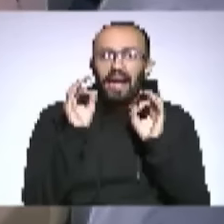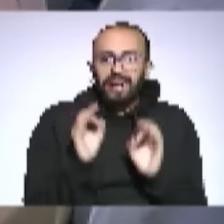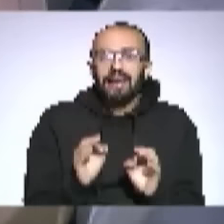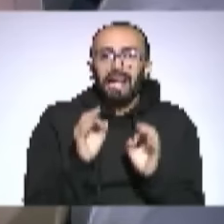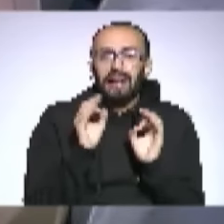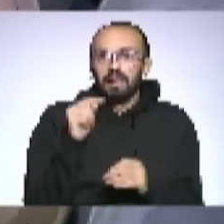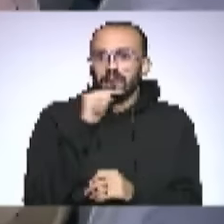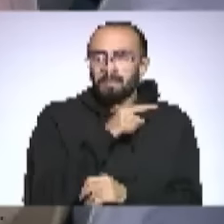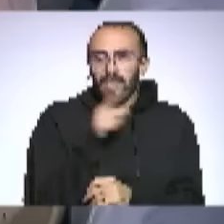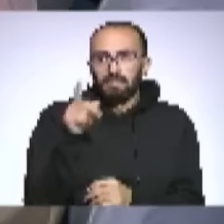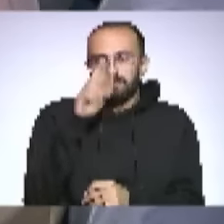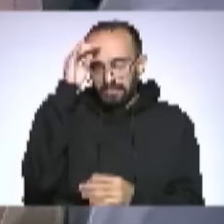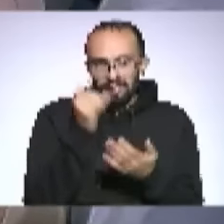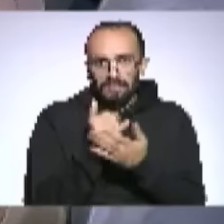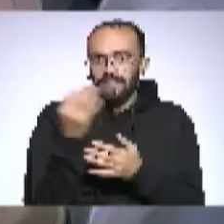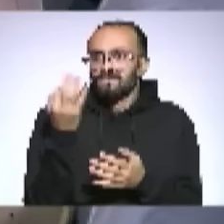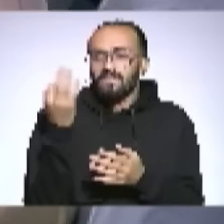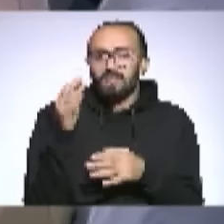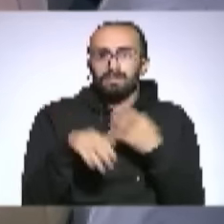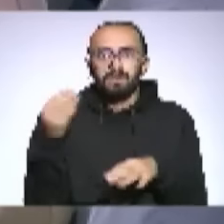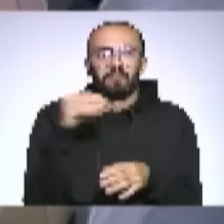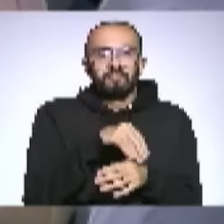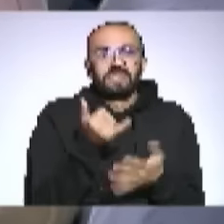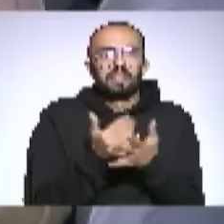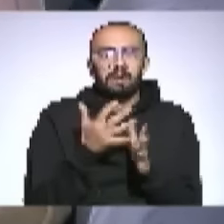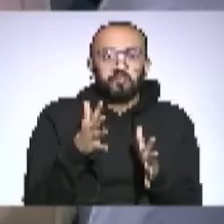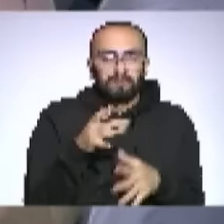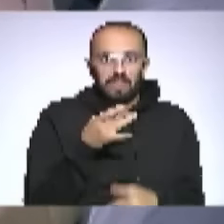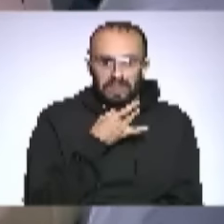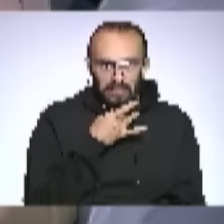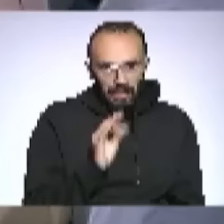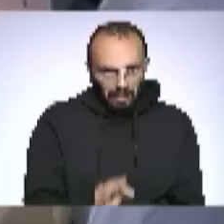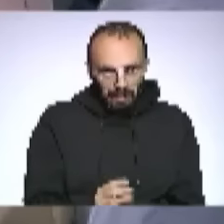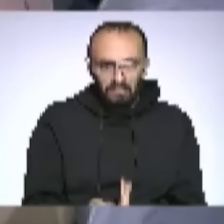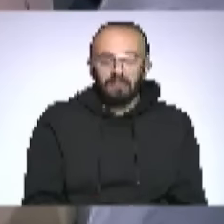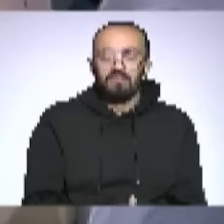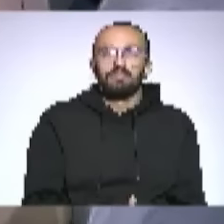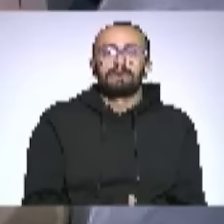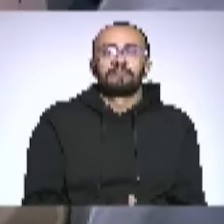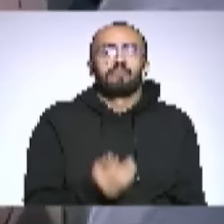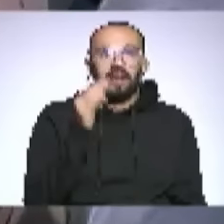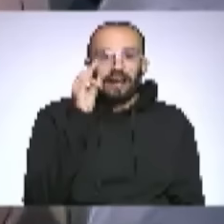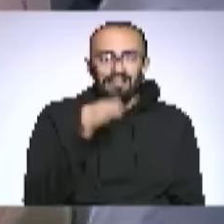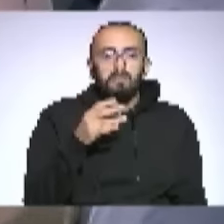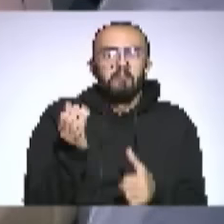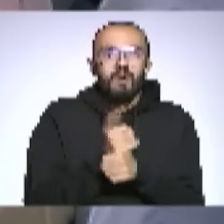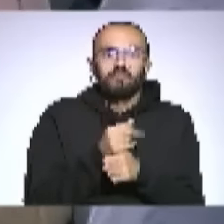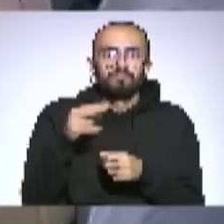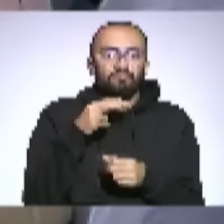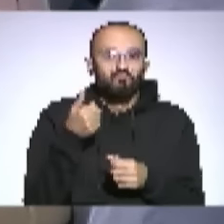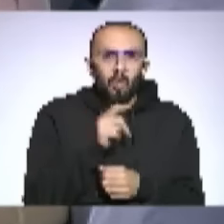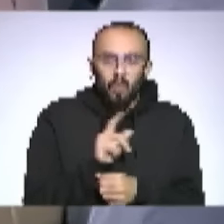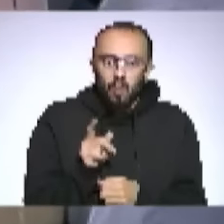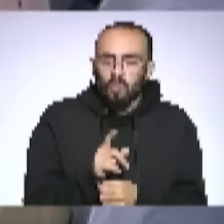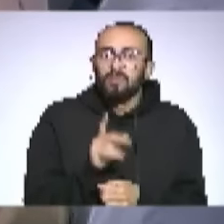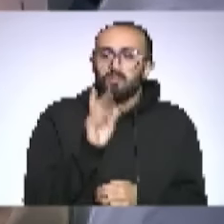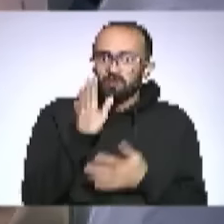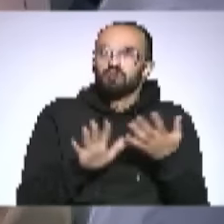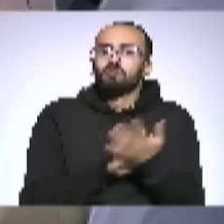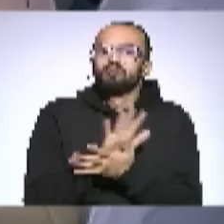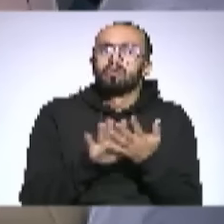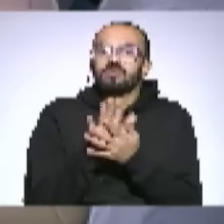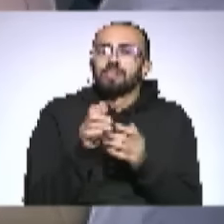البنات لو خرجوا من مدارس مستواها كويس لمدارس اقل واكيد ده كان هياثر على علاقته بمراته واكيد الموضوع كان هيدخل فيه